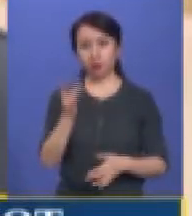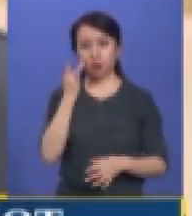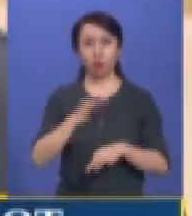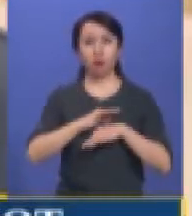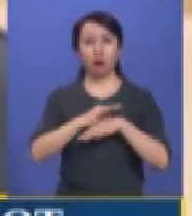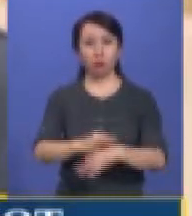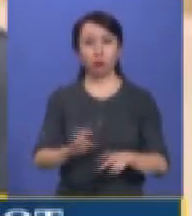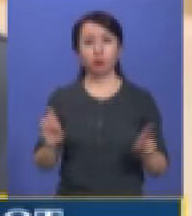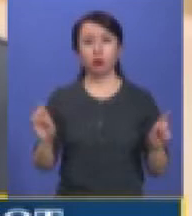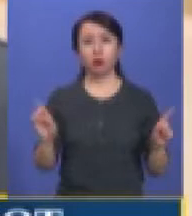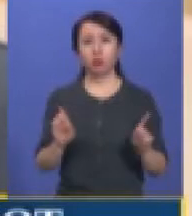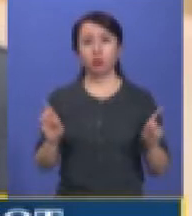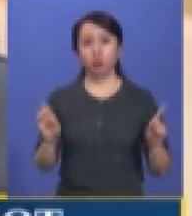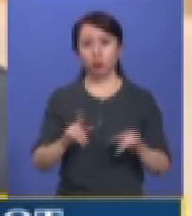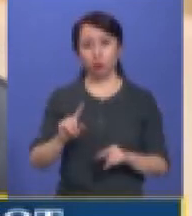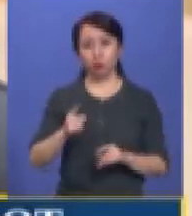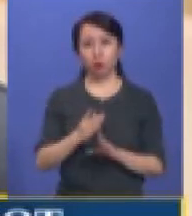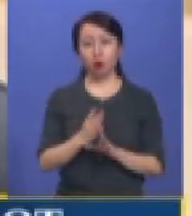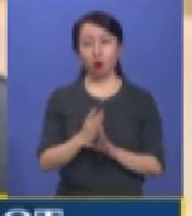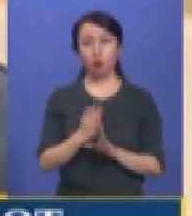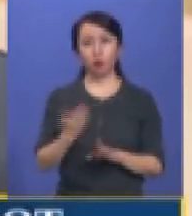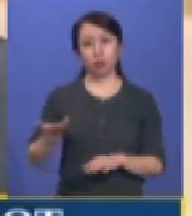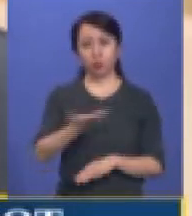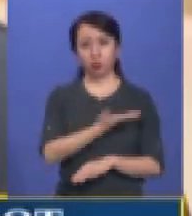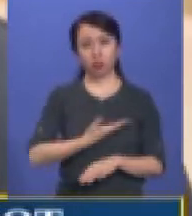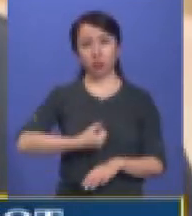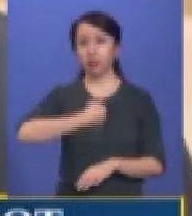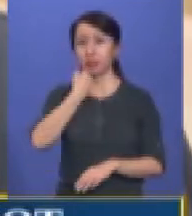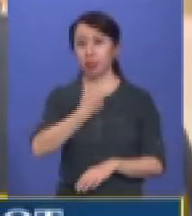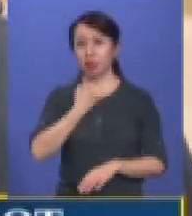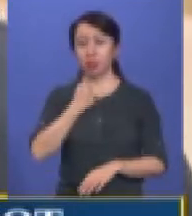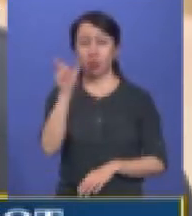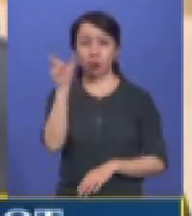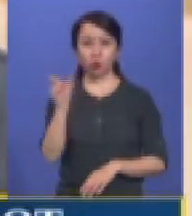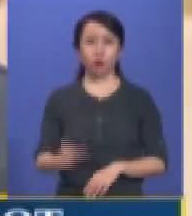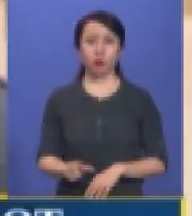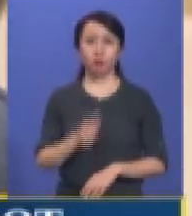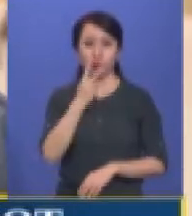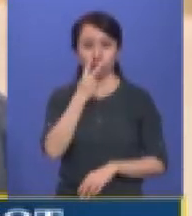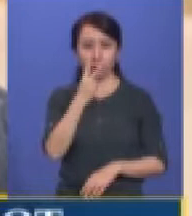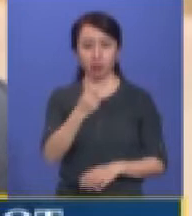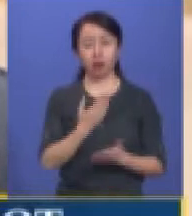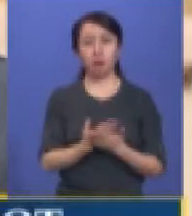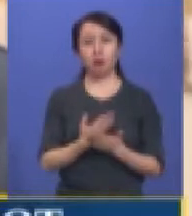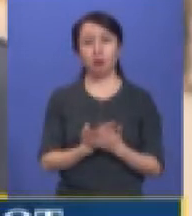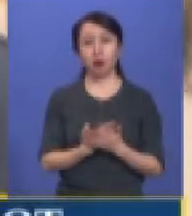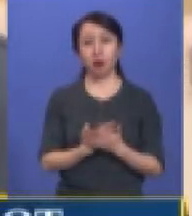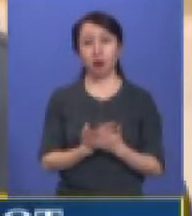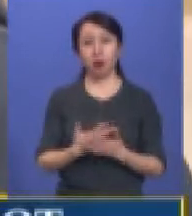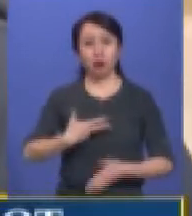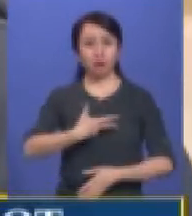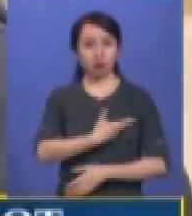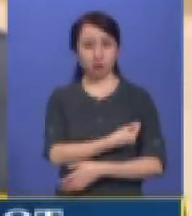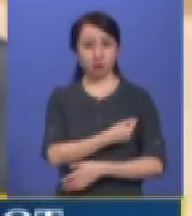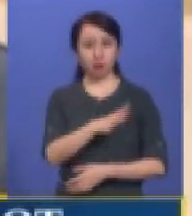работу, чтобы в первую очередь наши вот старшие люди показали пример,